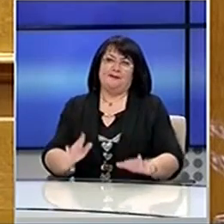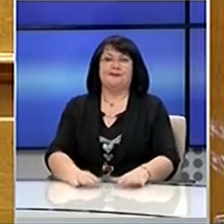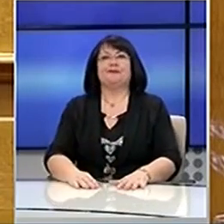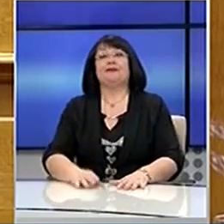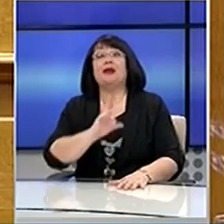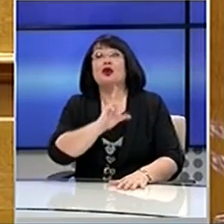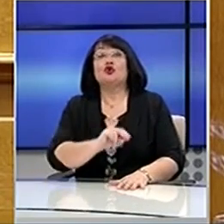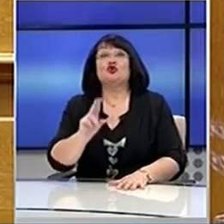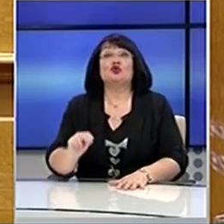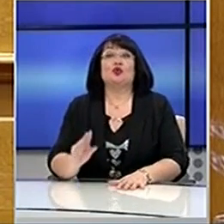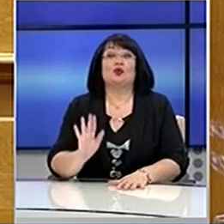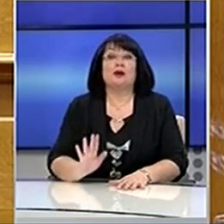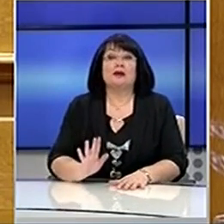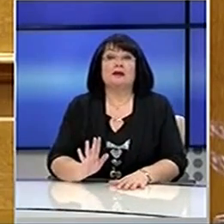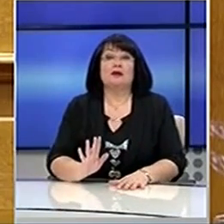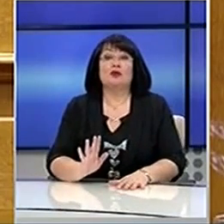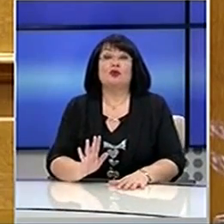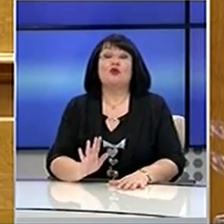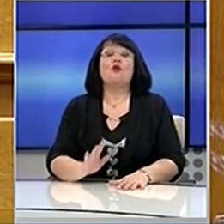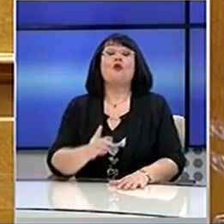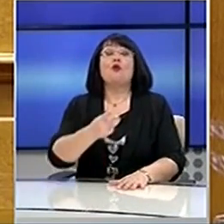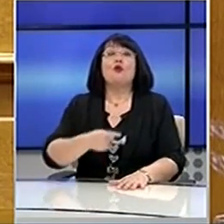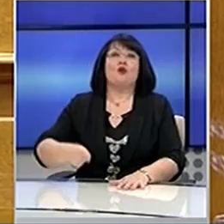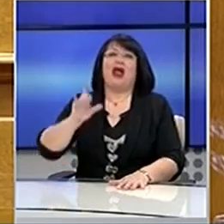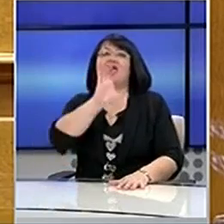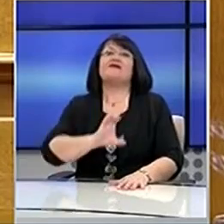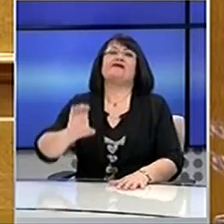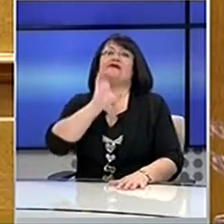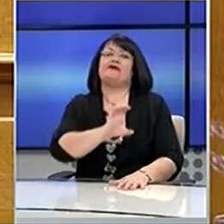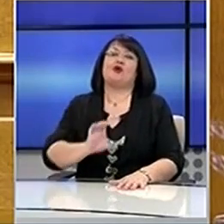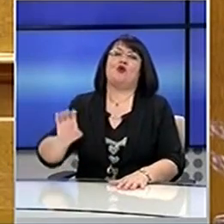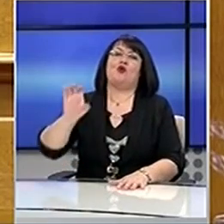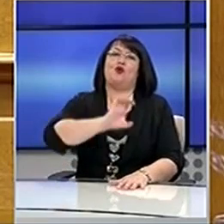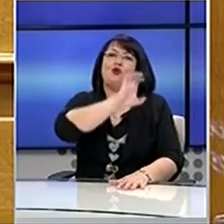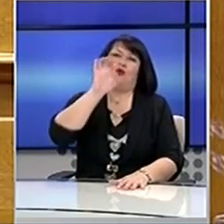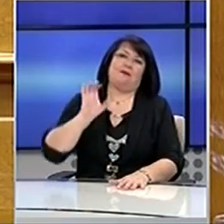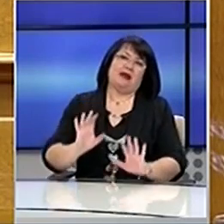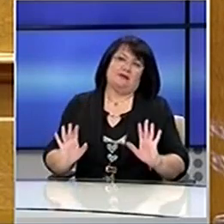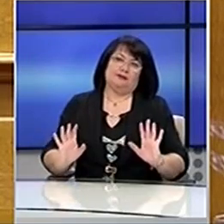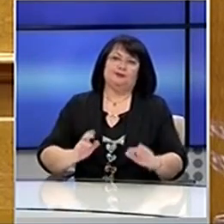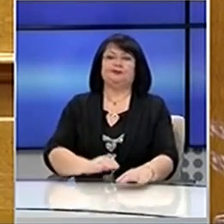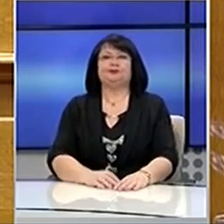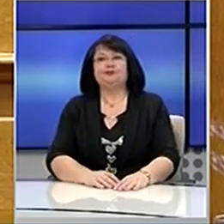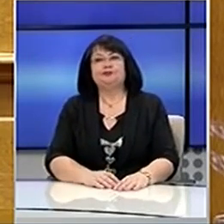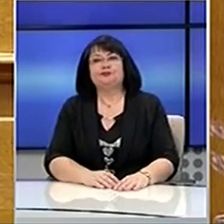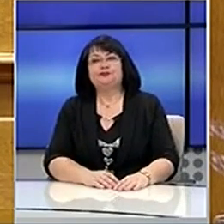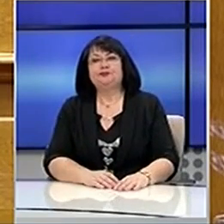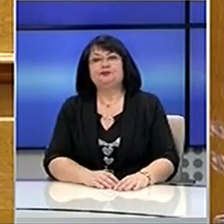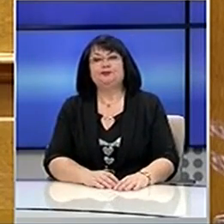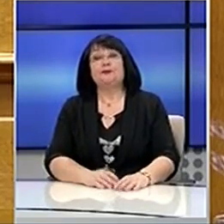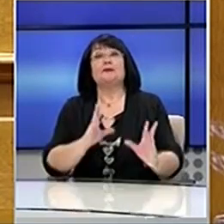ίδιο, θέλω να τονίσω, έκαναν όλες οι ευρωπαϊκές χώρες. Και σε μια